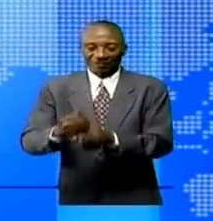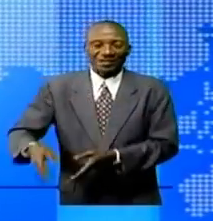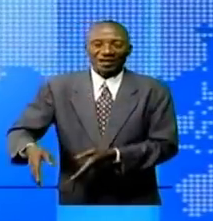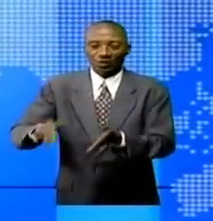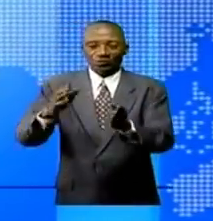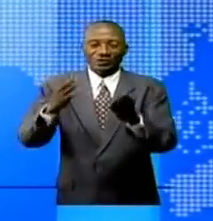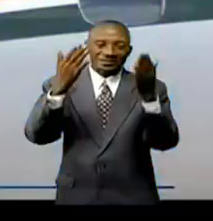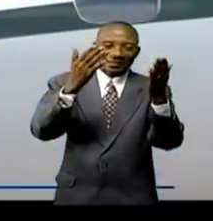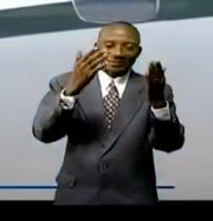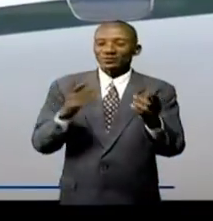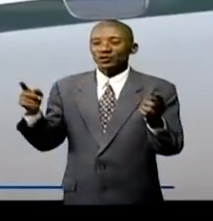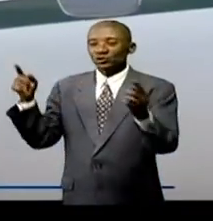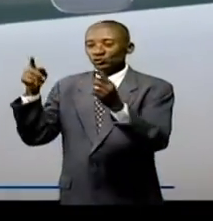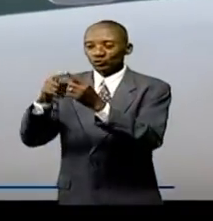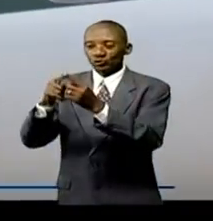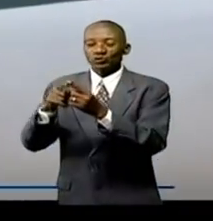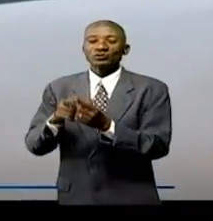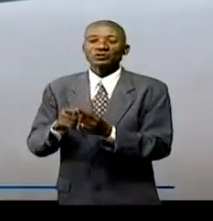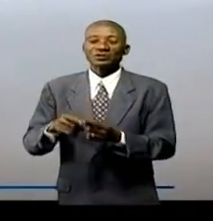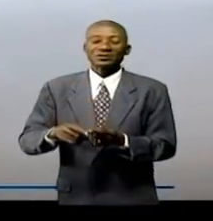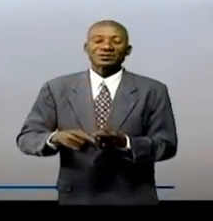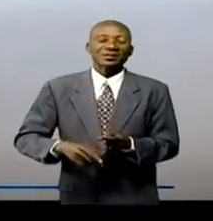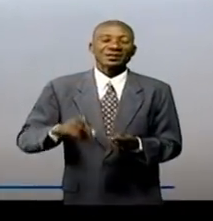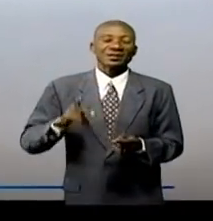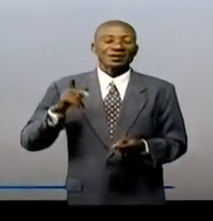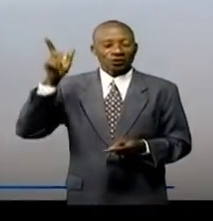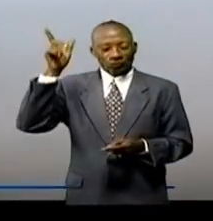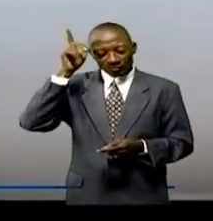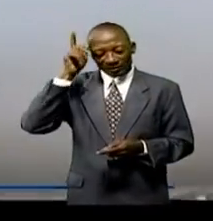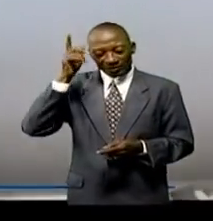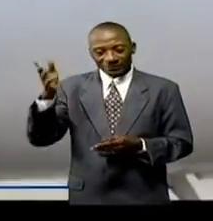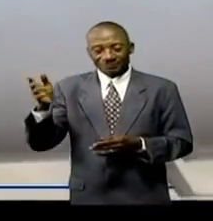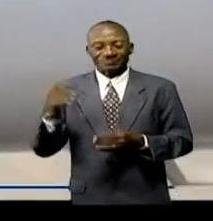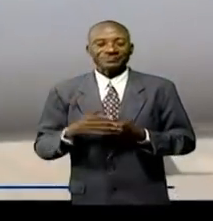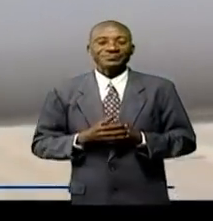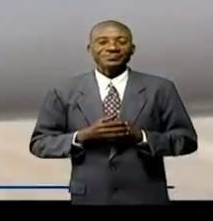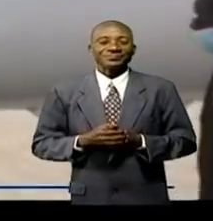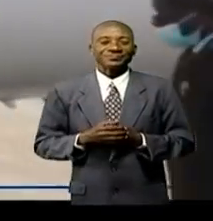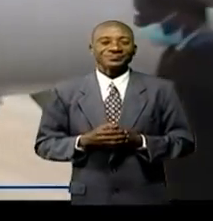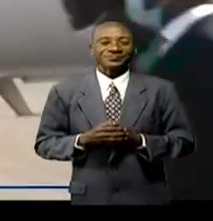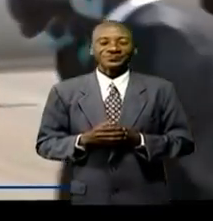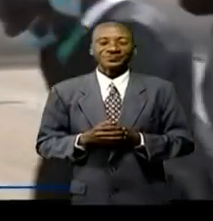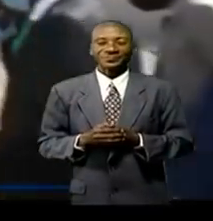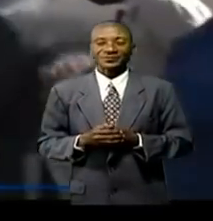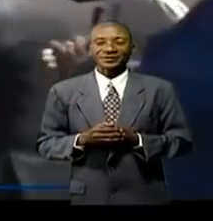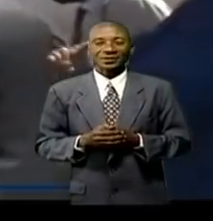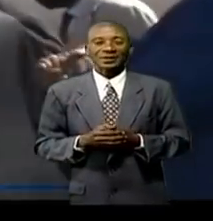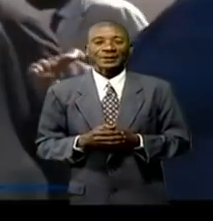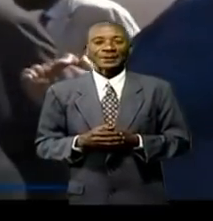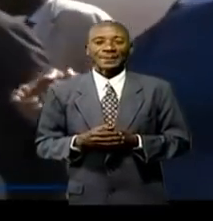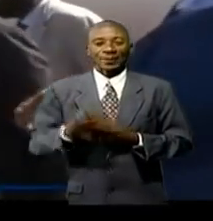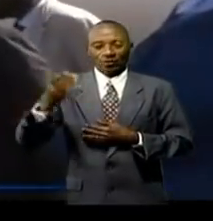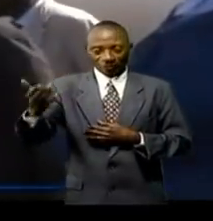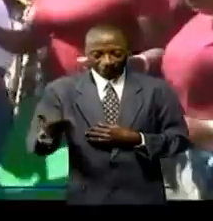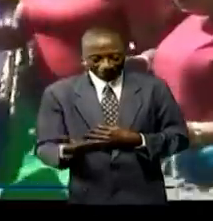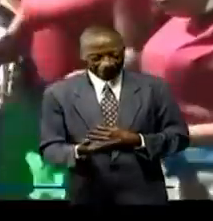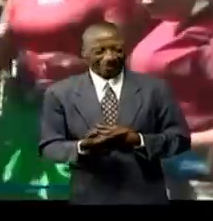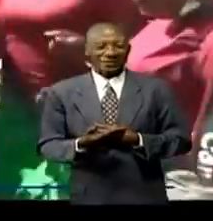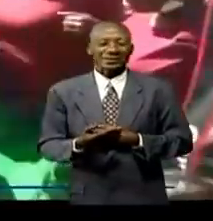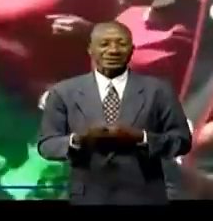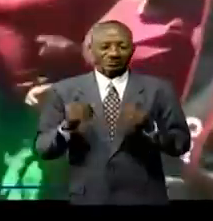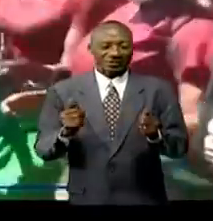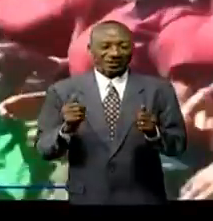reportage. Sa descente d'avion, le gouverneur du Haut-Katanga a été accueilli par le maire de Solwezi, un accueil dans la pure tradition Hondé,